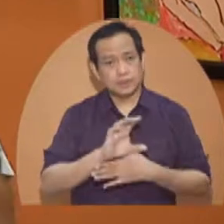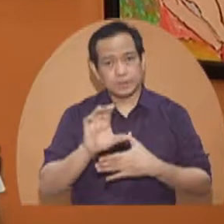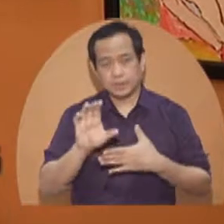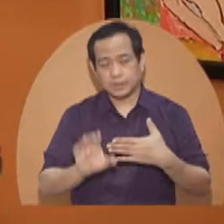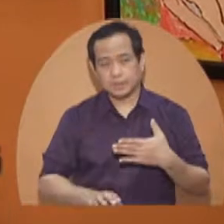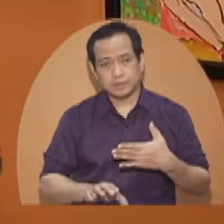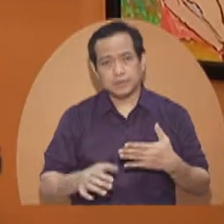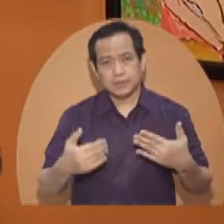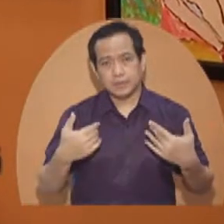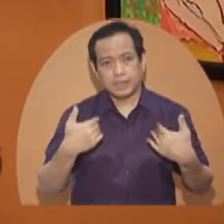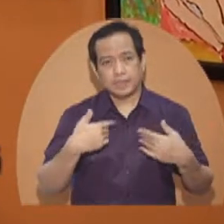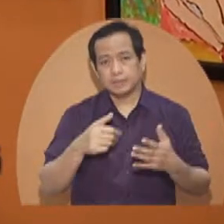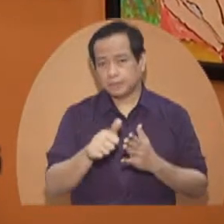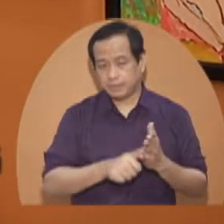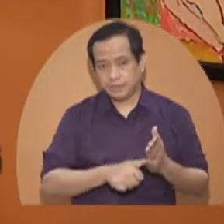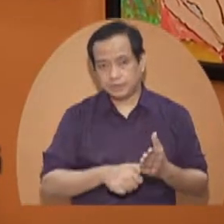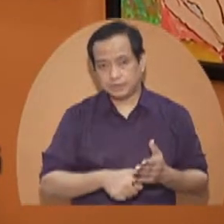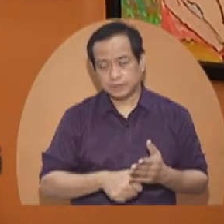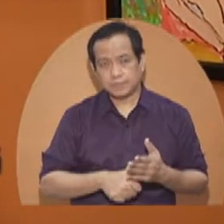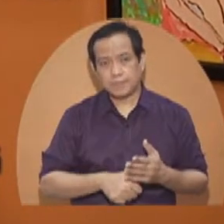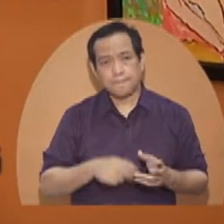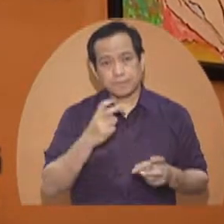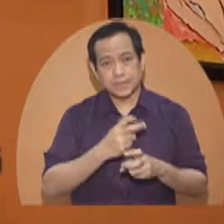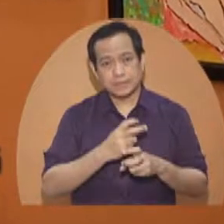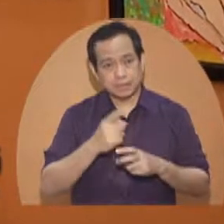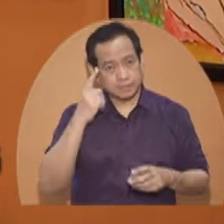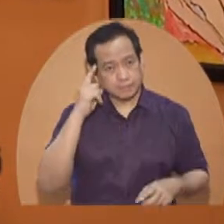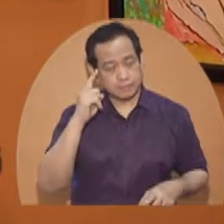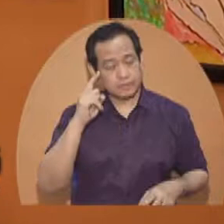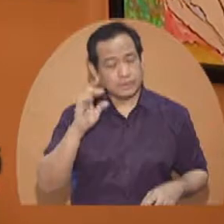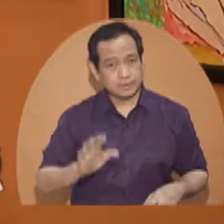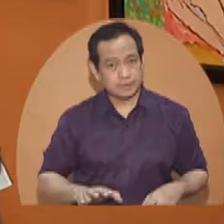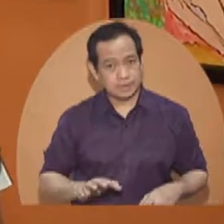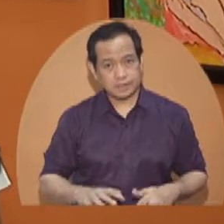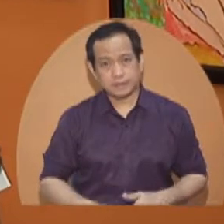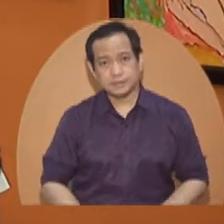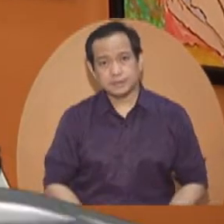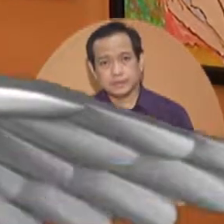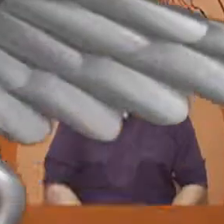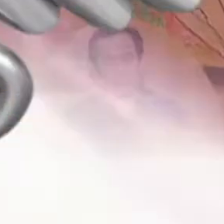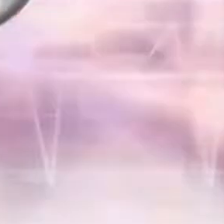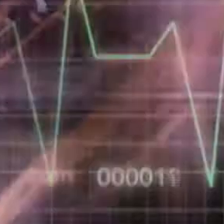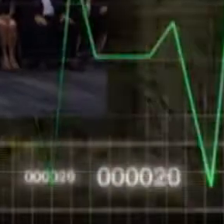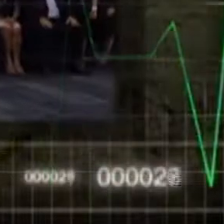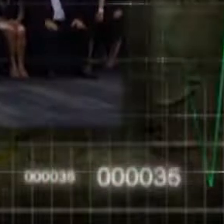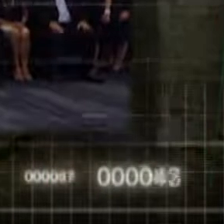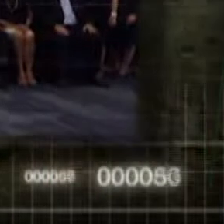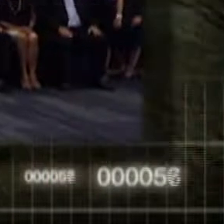para makumpleto na ang kanyang operasyon. Pahirap sa bata ang kanyang sitwasyon.